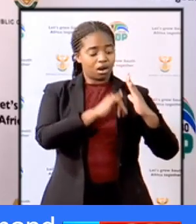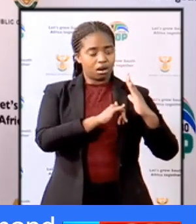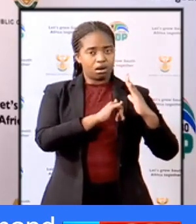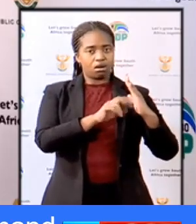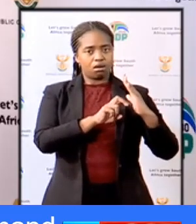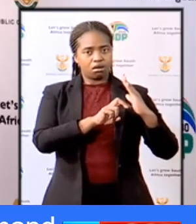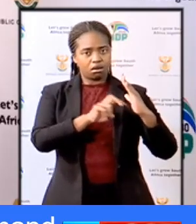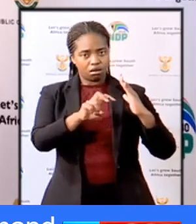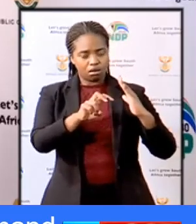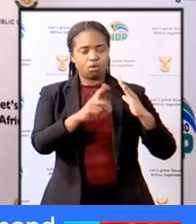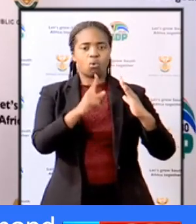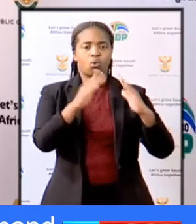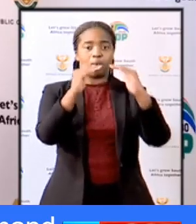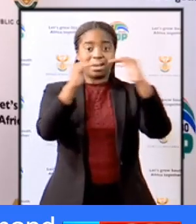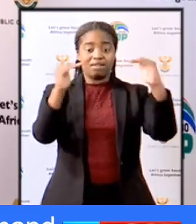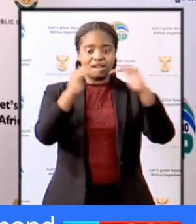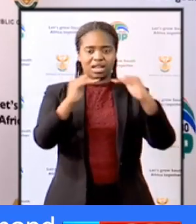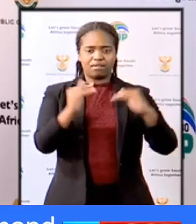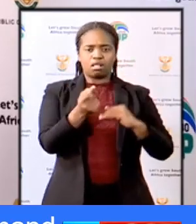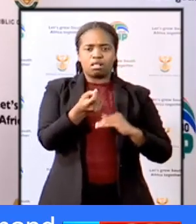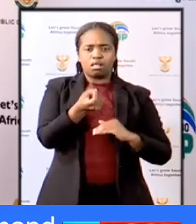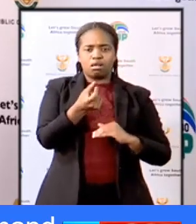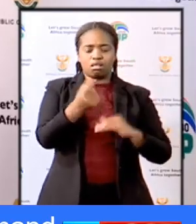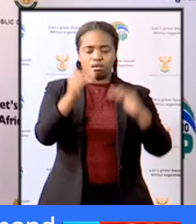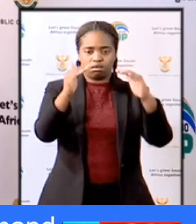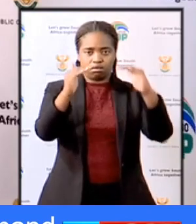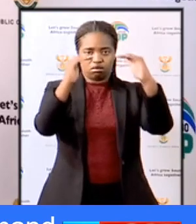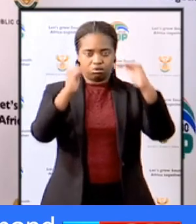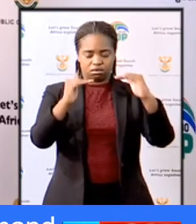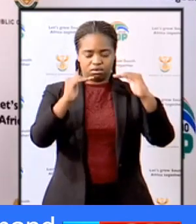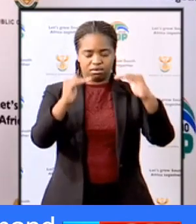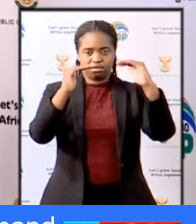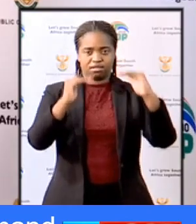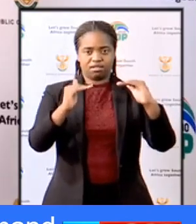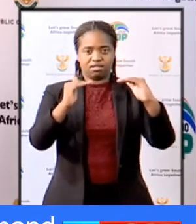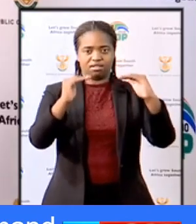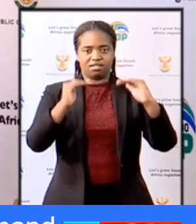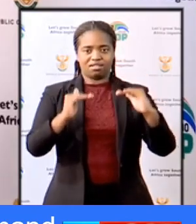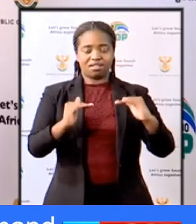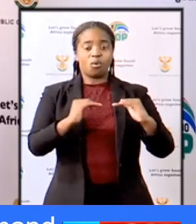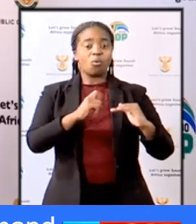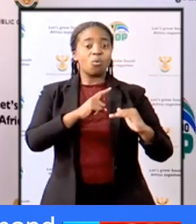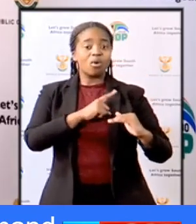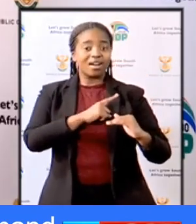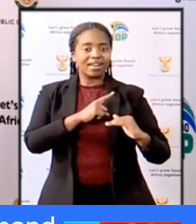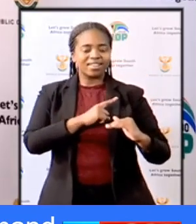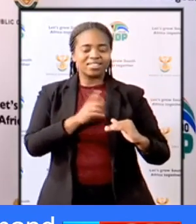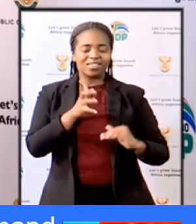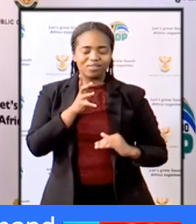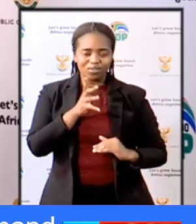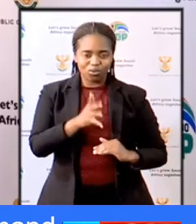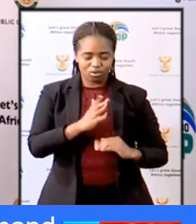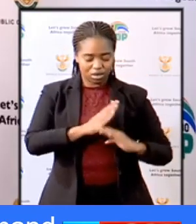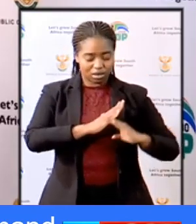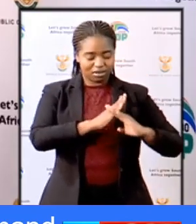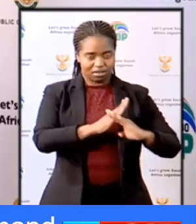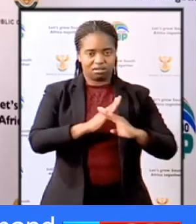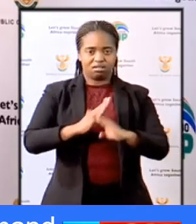kancane kancane ukuze senze ukuthi lesifo singabhebhetheki.